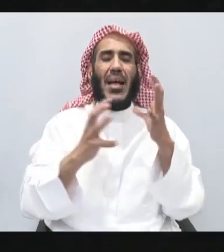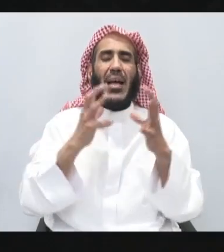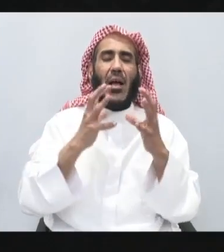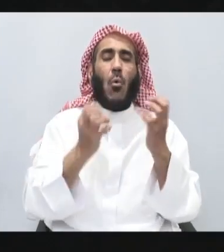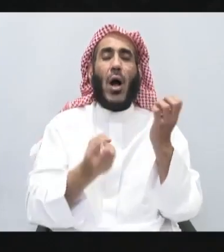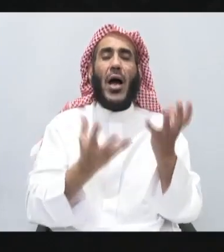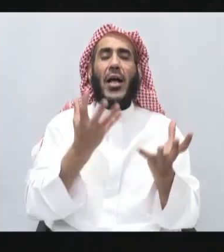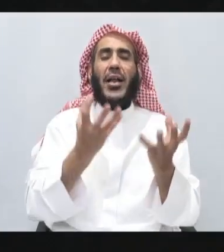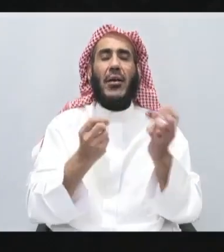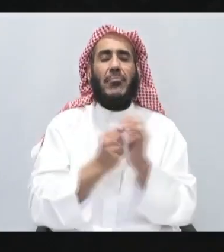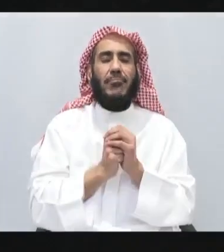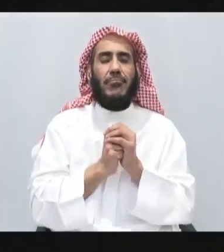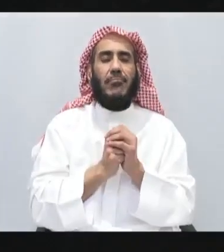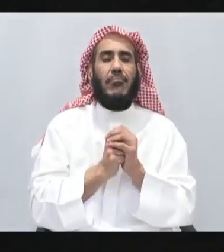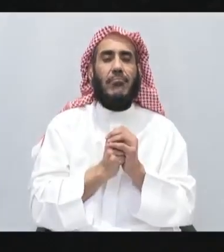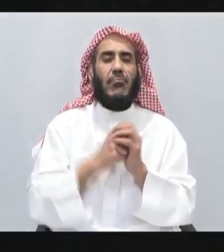وحراريه